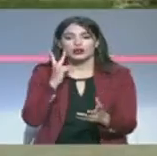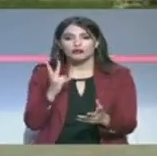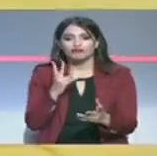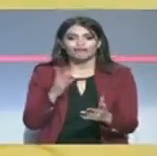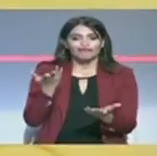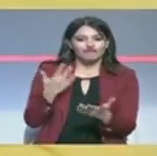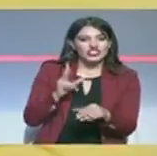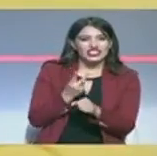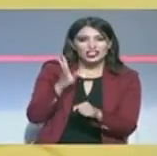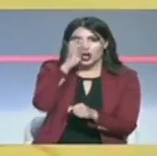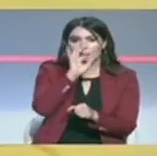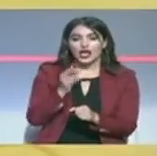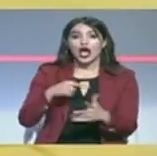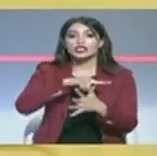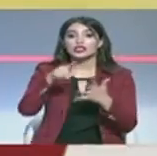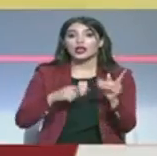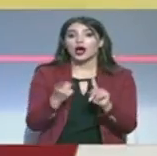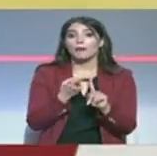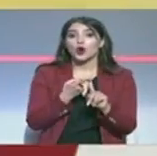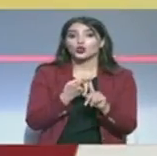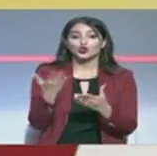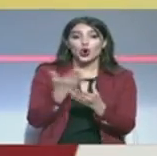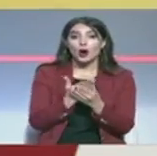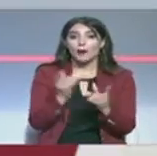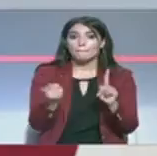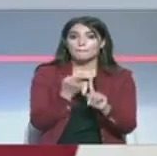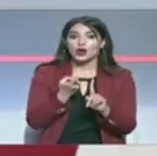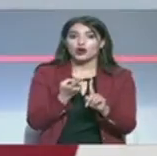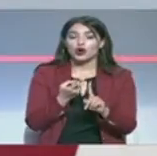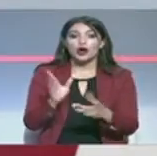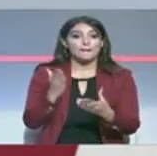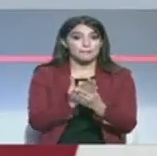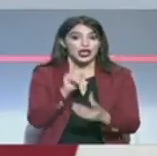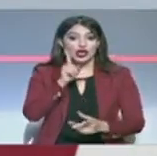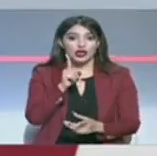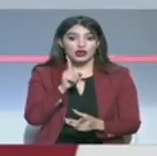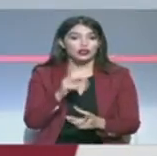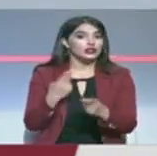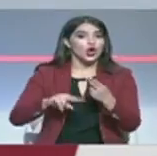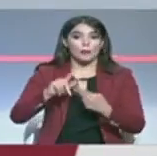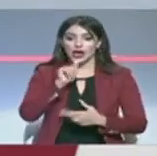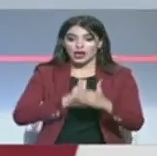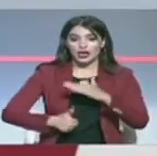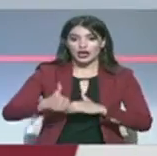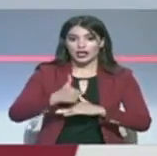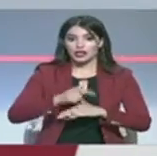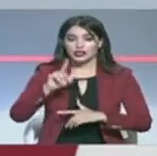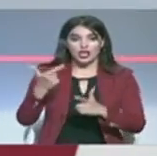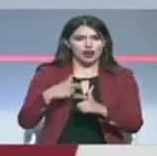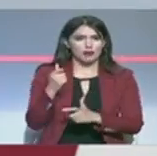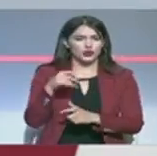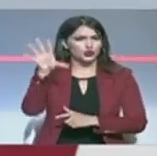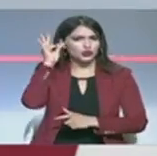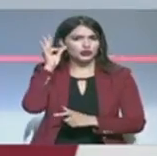تطمئن. خمس أولويات قد تأخذ بأغلب الملفات الحارقة تقريبا، لكن كان من الأجدى حسب رئيس حلقة الماليين